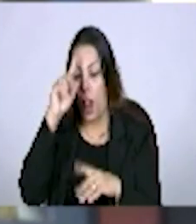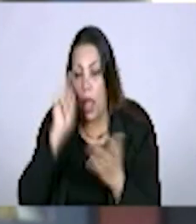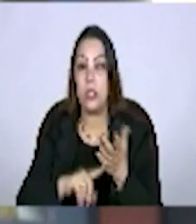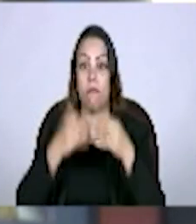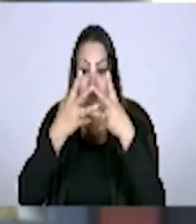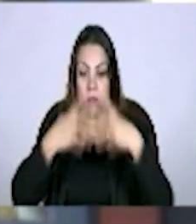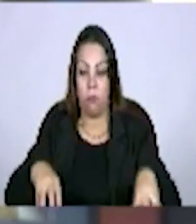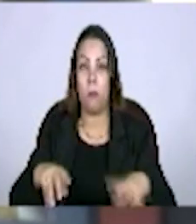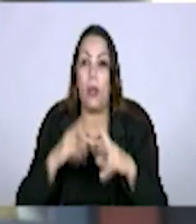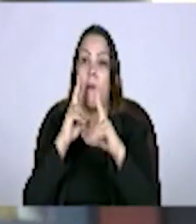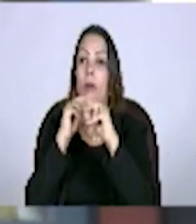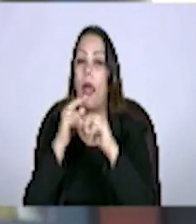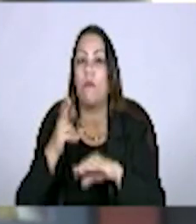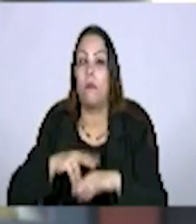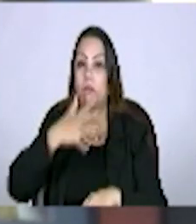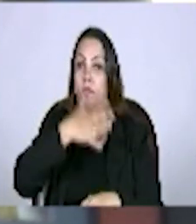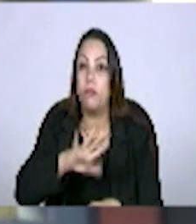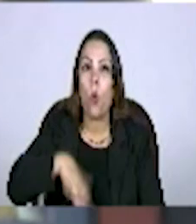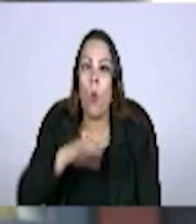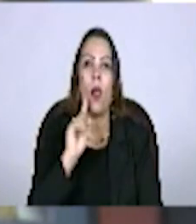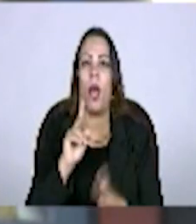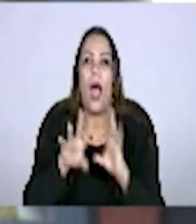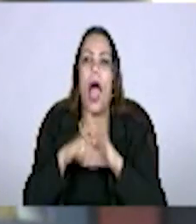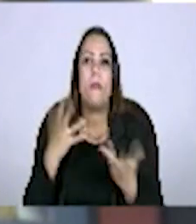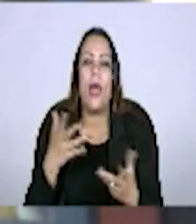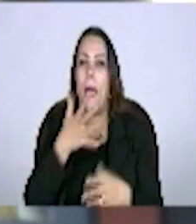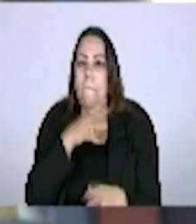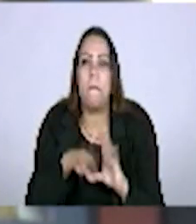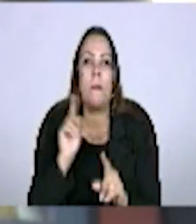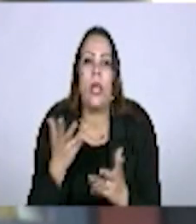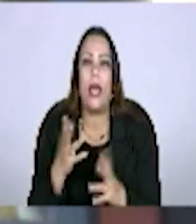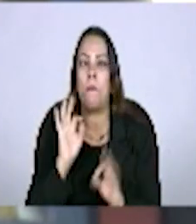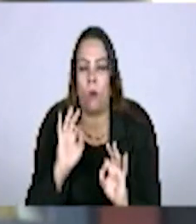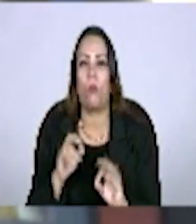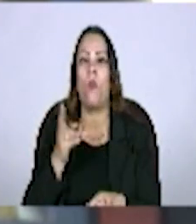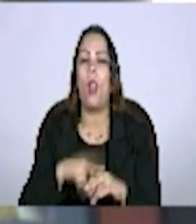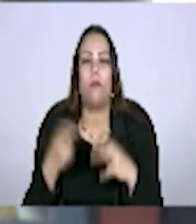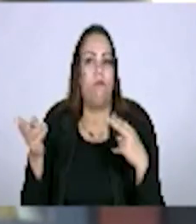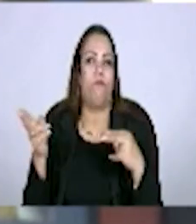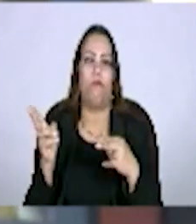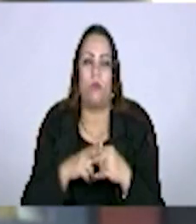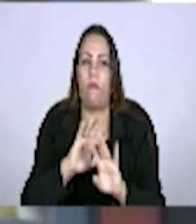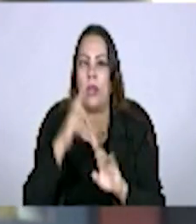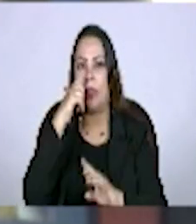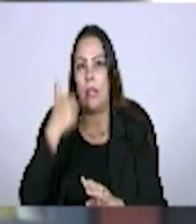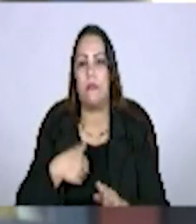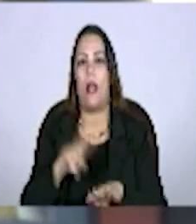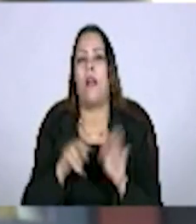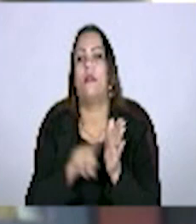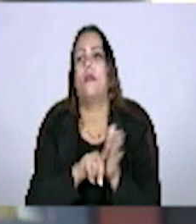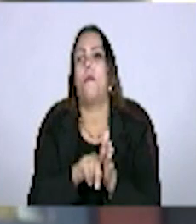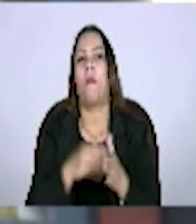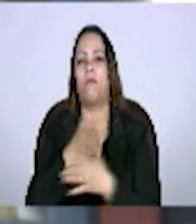وبينهم في الكلام وفي في ما تفعله وما لا تفعله لا تسمح لنفسك ان تكون نماما وتدخل